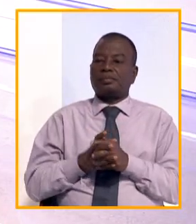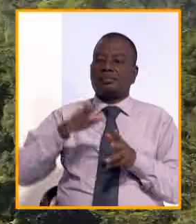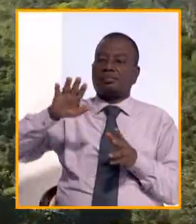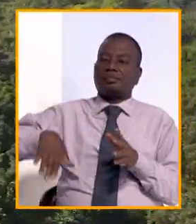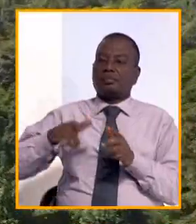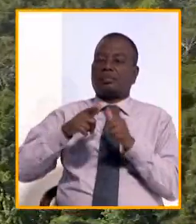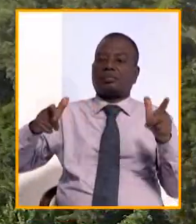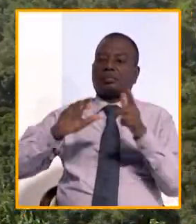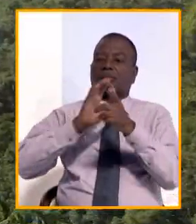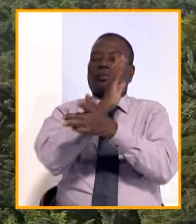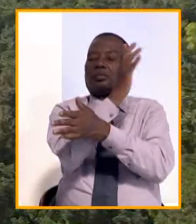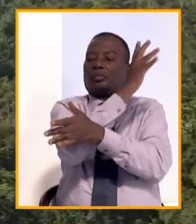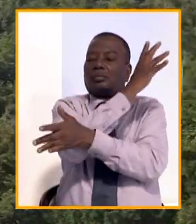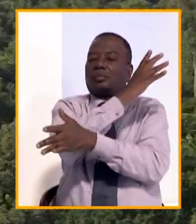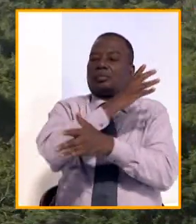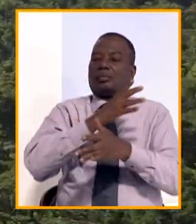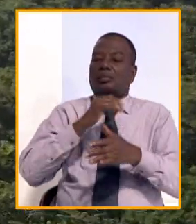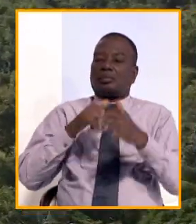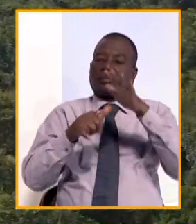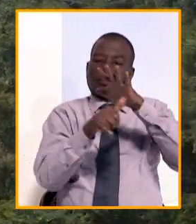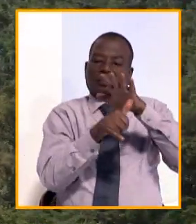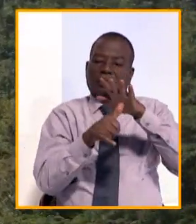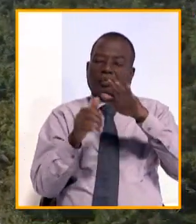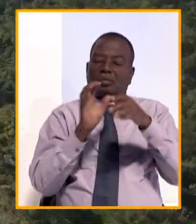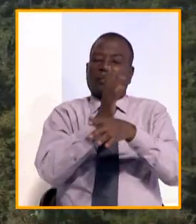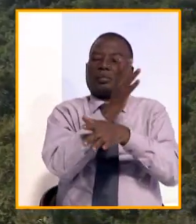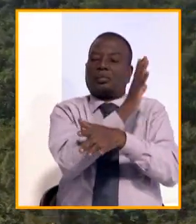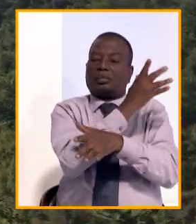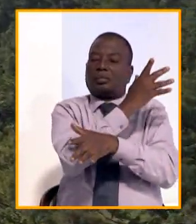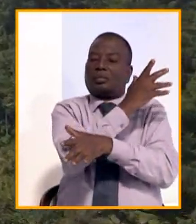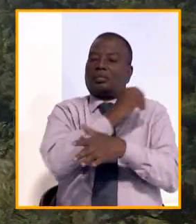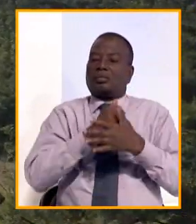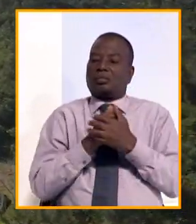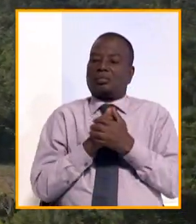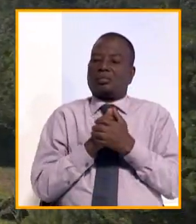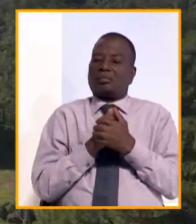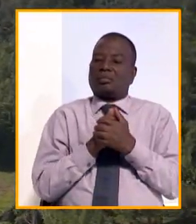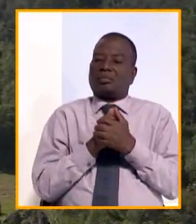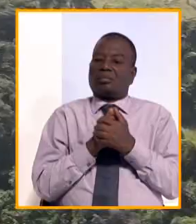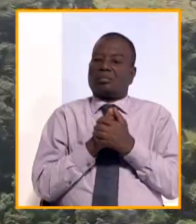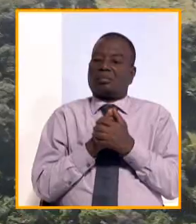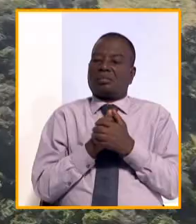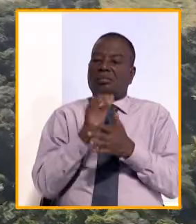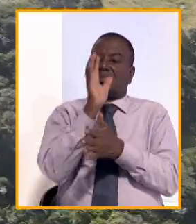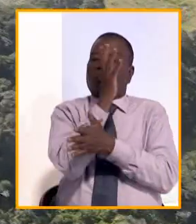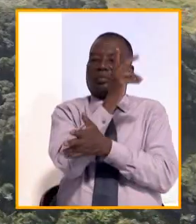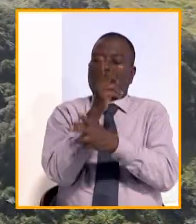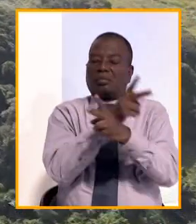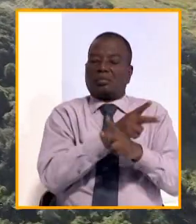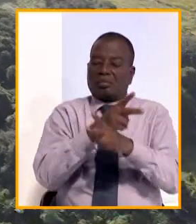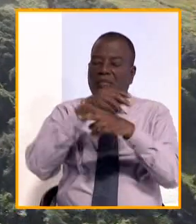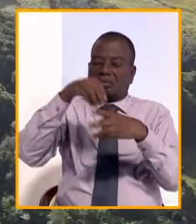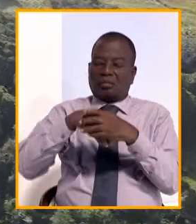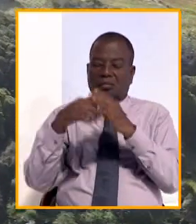Derrière ces gros arbres qui bordent la côtière se cache une forêt qui subit une pression anthropique. La forêt classée de Dassioko dans